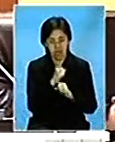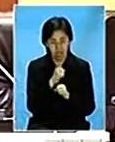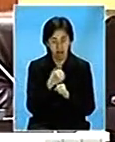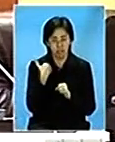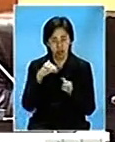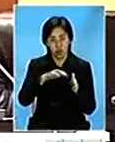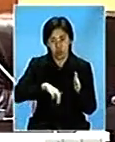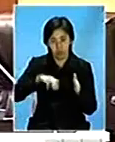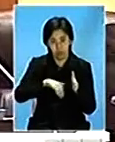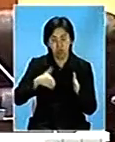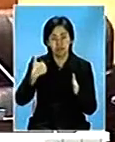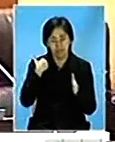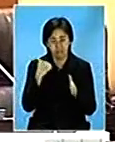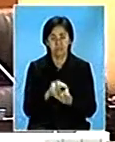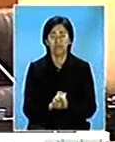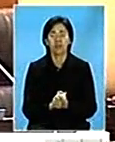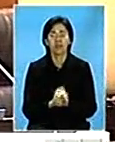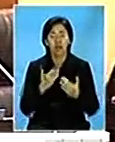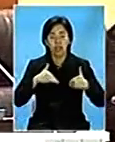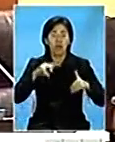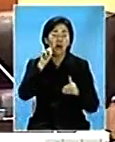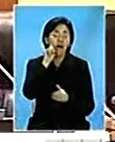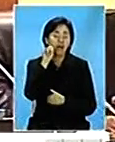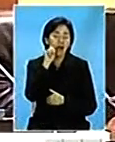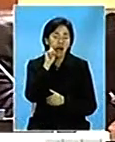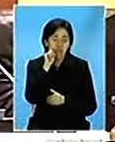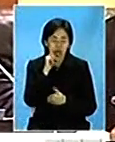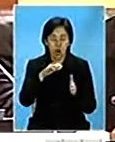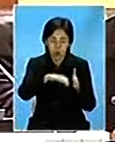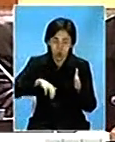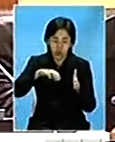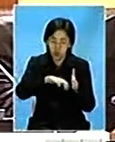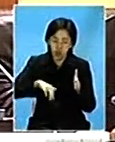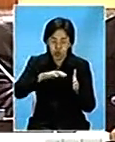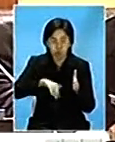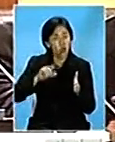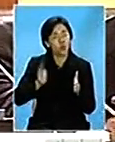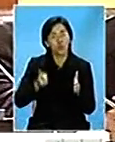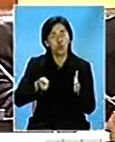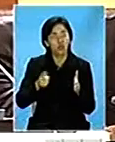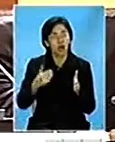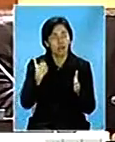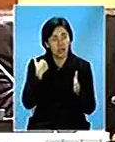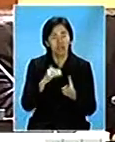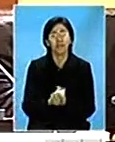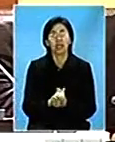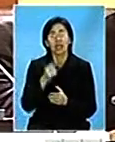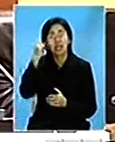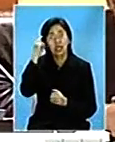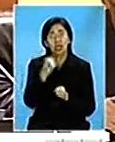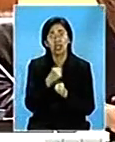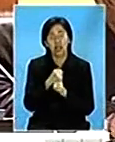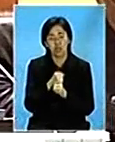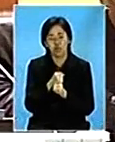ดอยู่แล้วก็คลองนี้เป็นคลองระบายก็ได้มีการขุดอยู่เป็นประจำนะครับแล้วก็คิดว่าส่วนที่ดำเนินการขุ